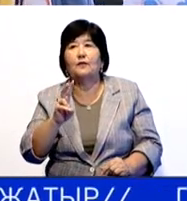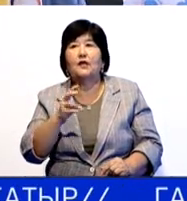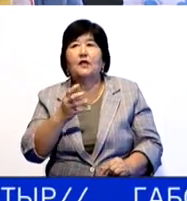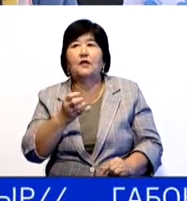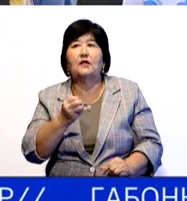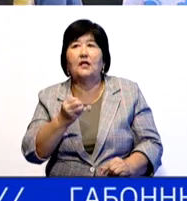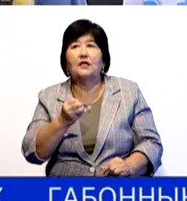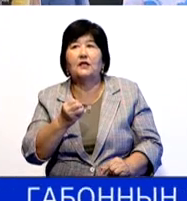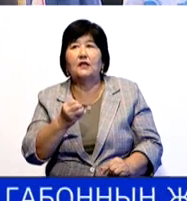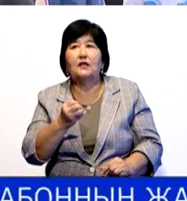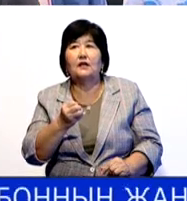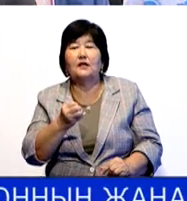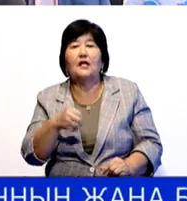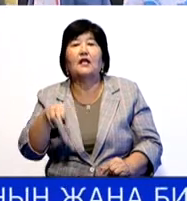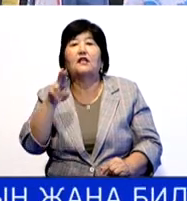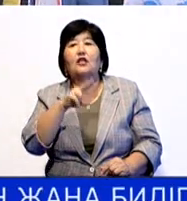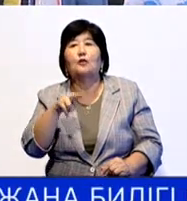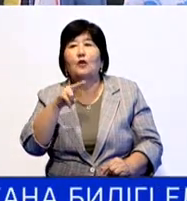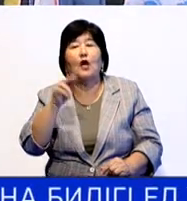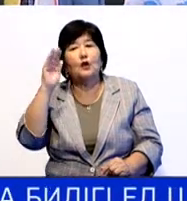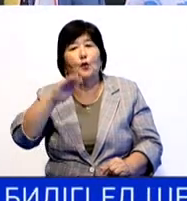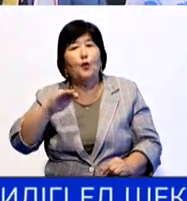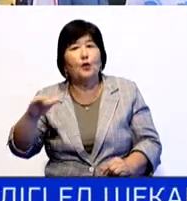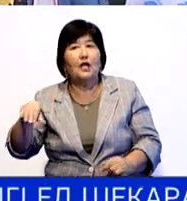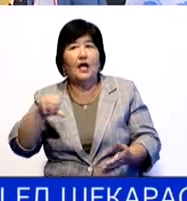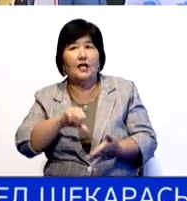де Дінмұхаммед деген оқушыларымыз